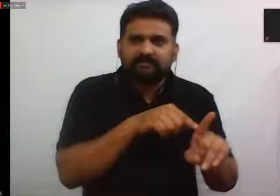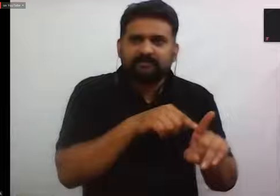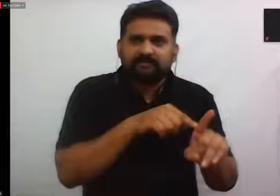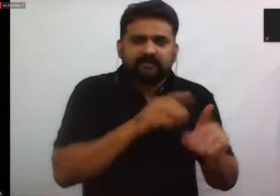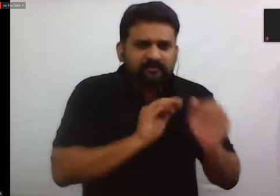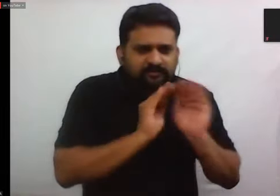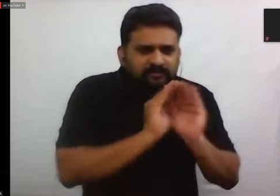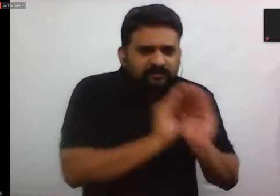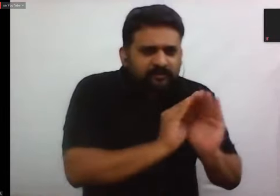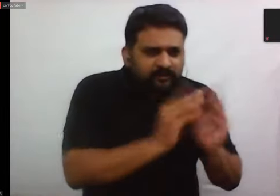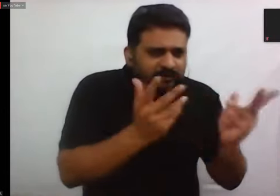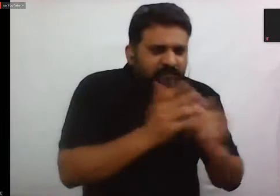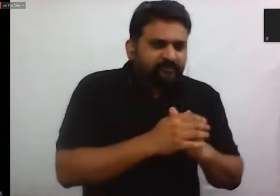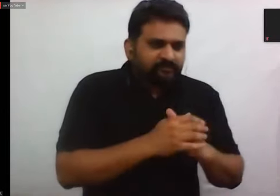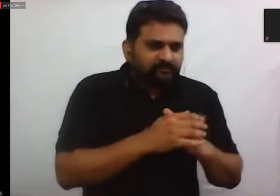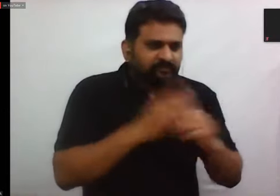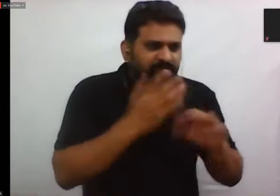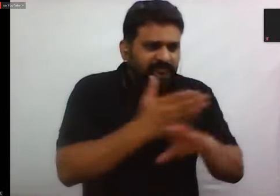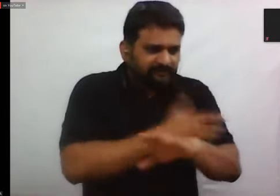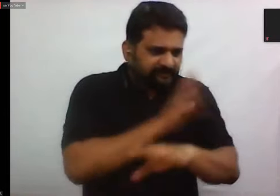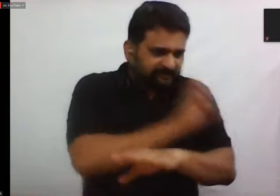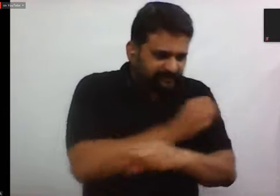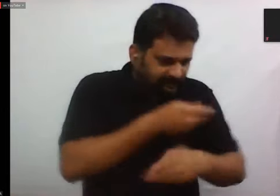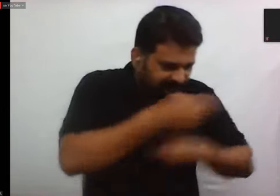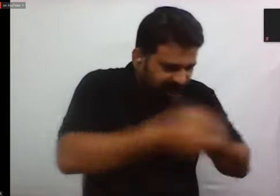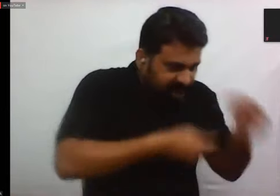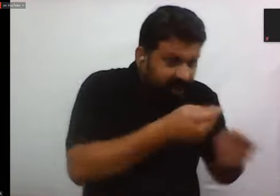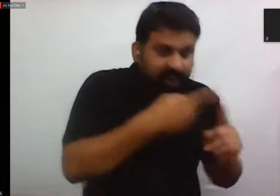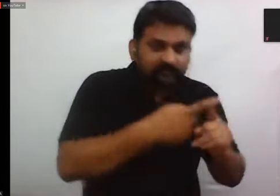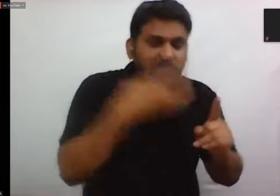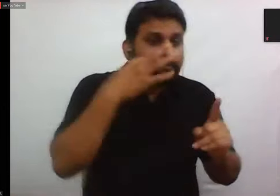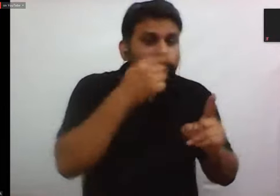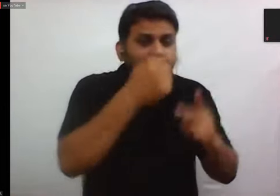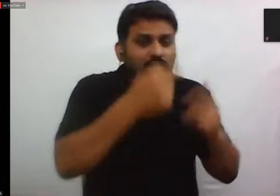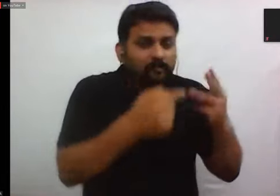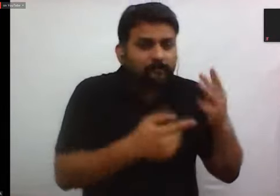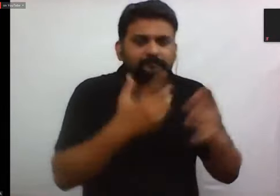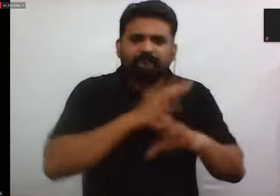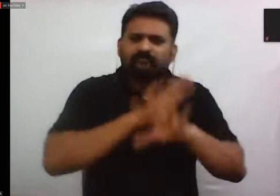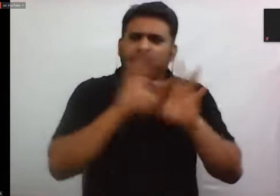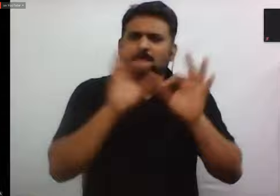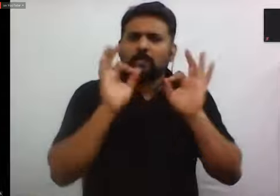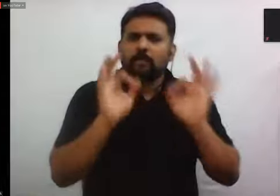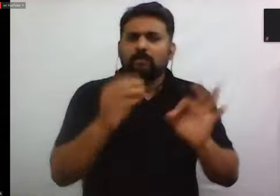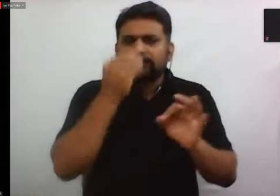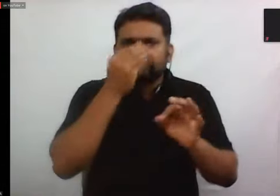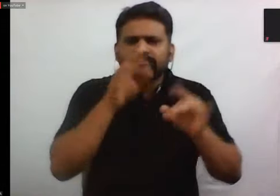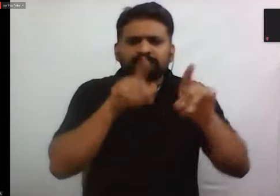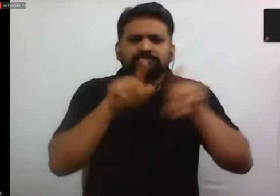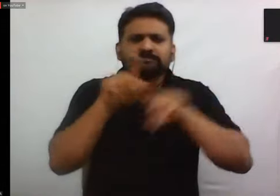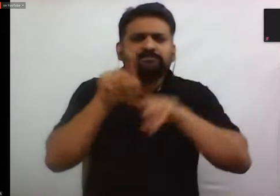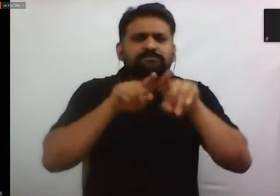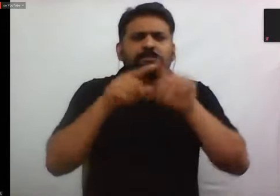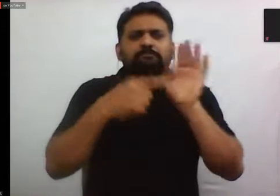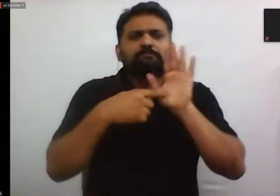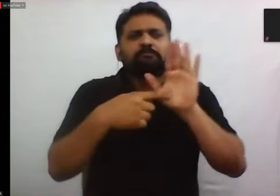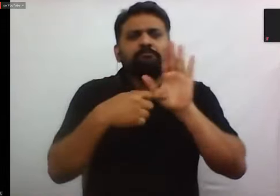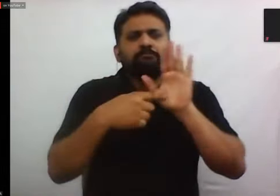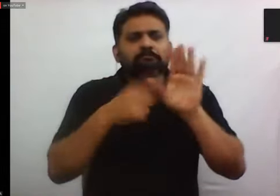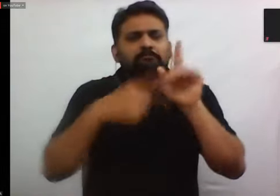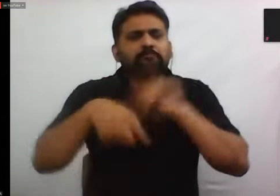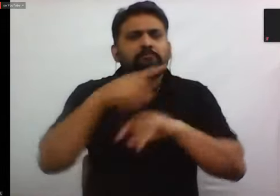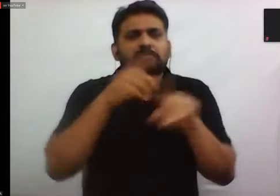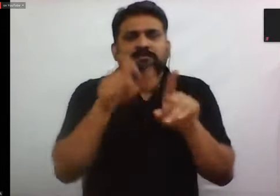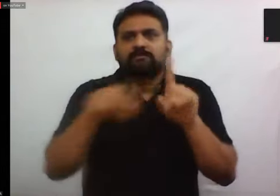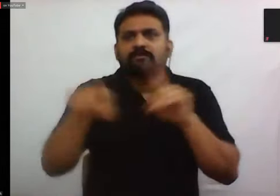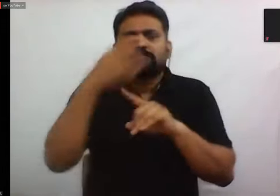सपोर्ट करना है, उसको अर्ली इंटरवेंशन प्रोवाइड करना है और इम्पोर्टेंस क्या है, बहुत ही सरल तरीके से जो आम व्यक्ति